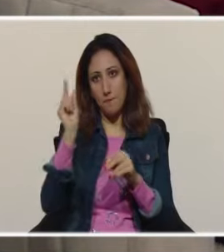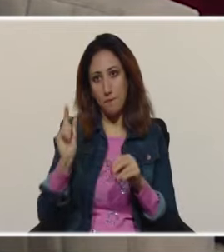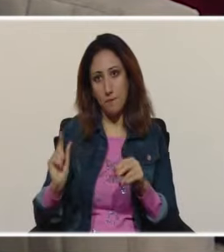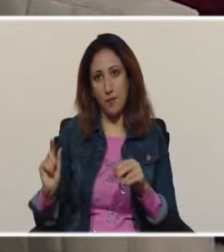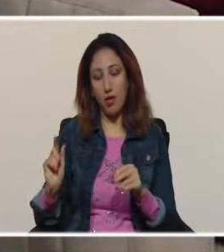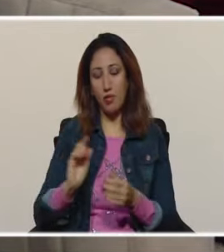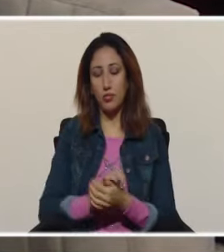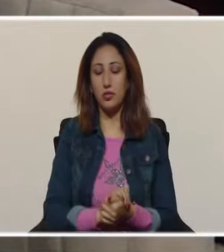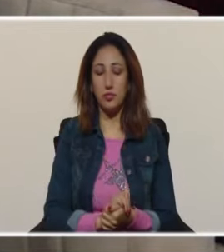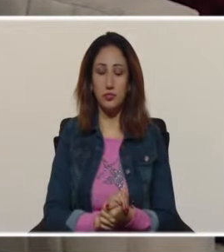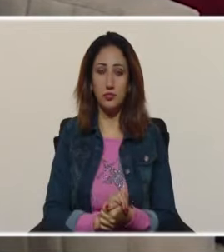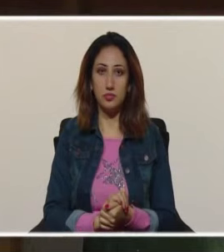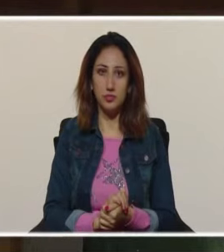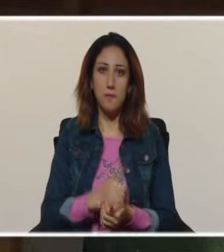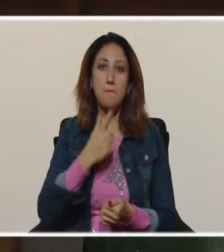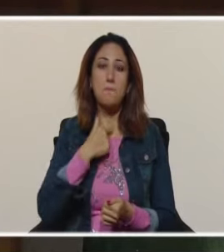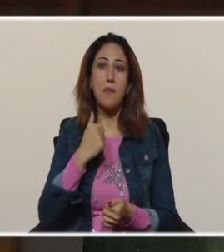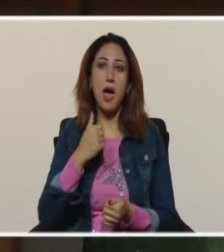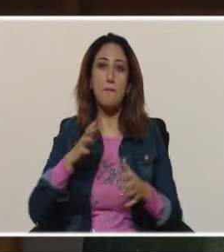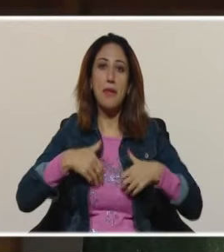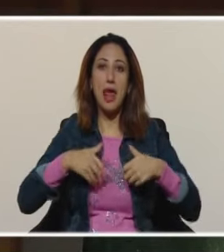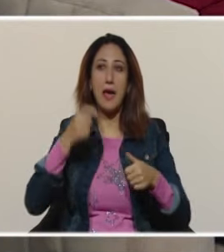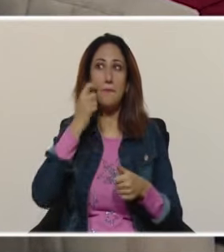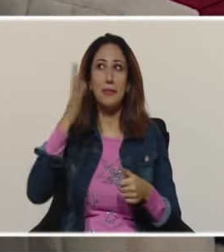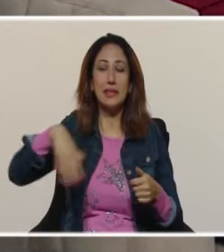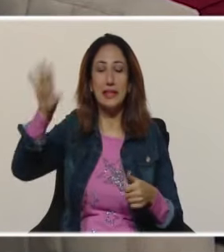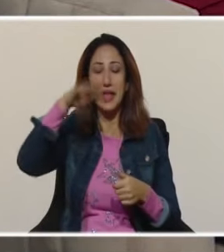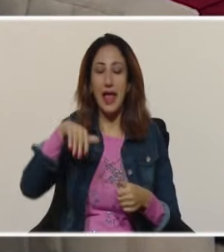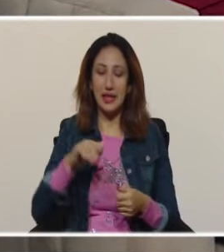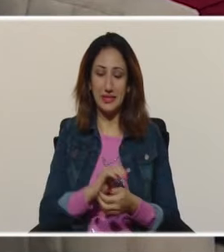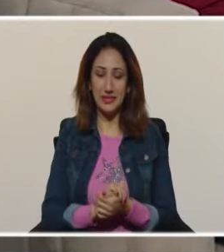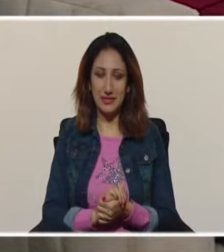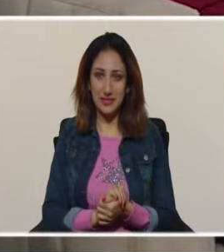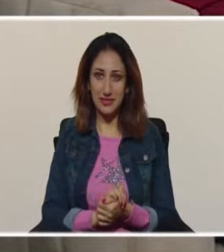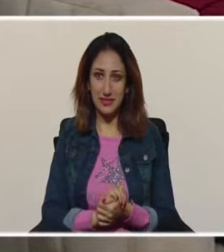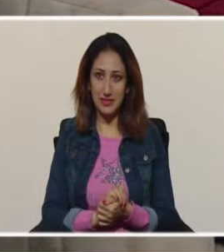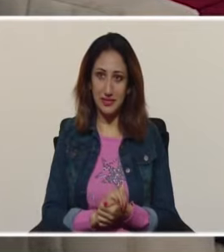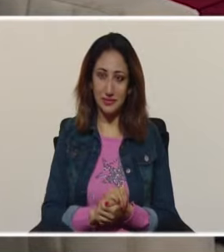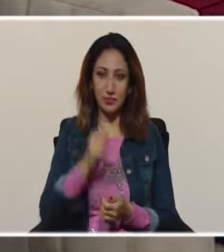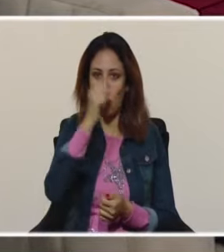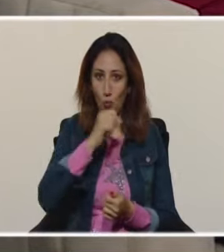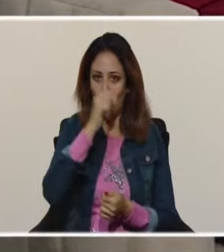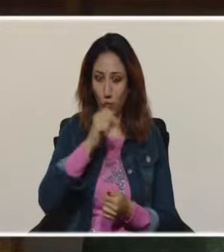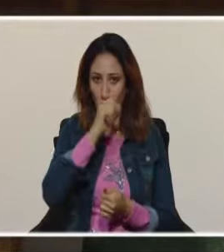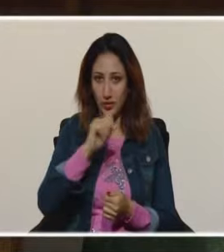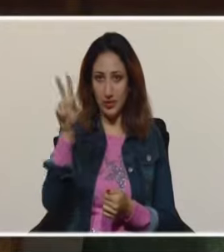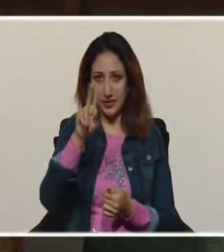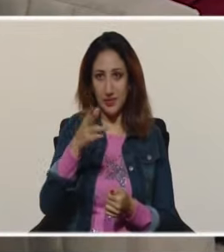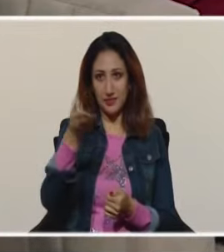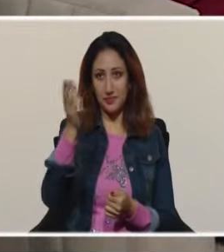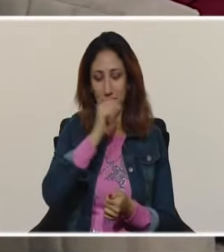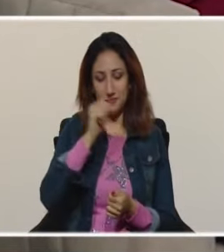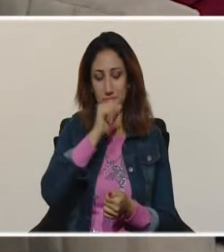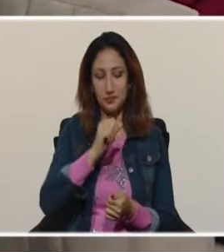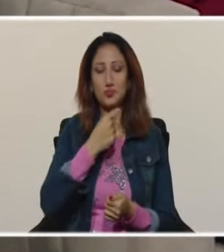بنحب نزول الناس دي حقيقه وبنعرف نعمل كل حاجه مع بعض يعني بص احنا ممكن نغني اغنيه واحده دلوقتي طب غنوا لنا مع بعض